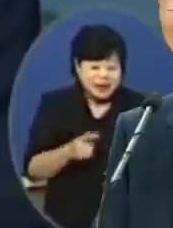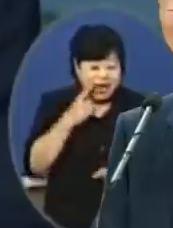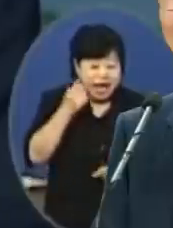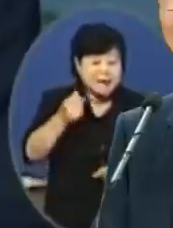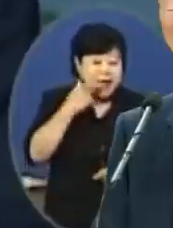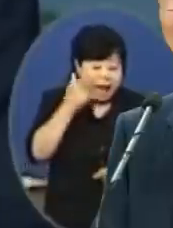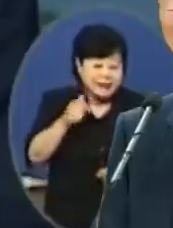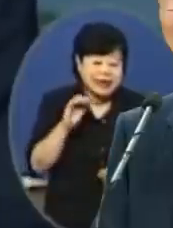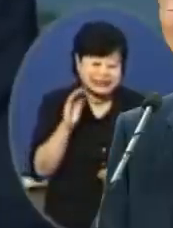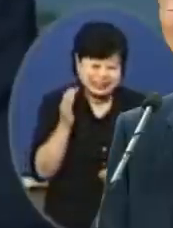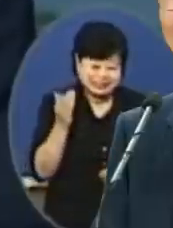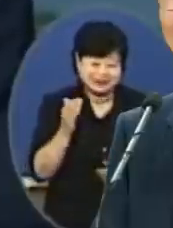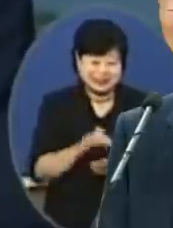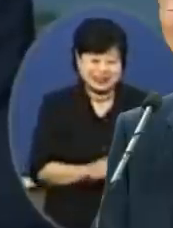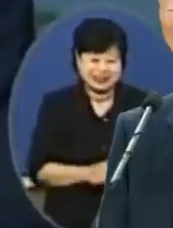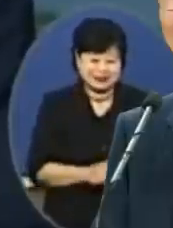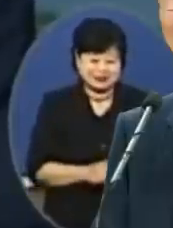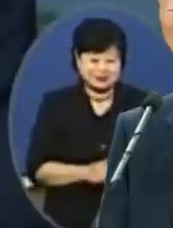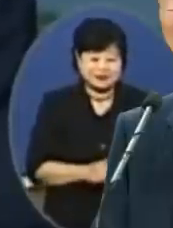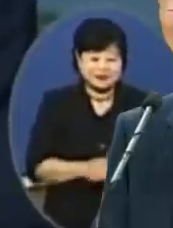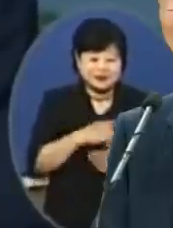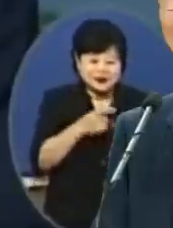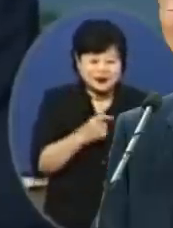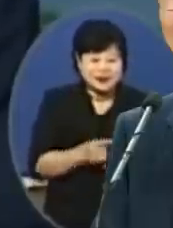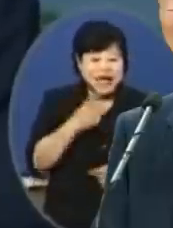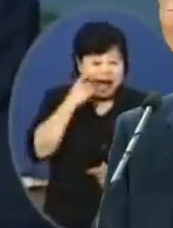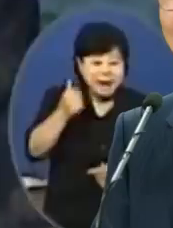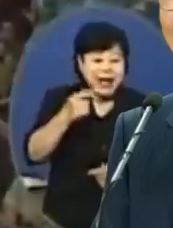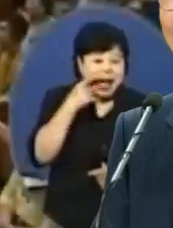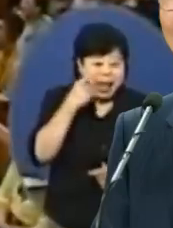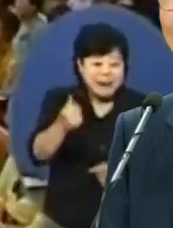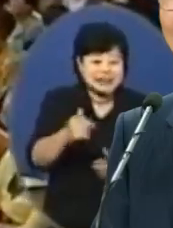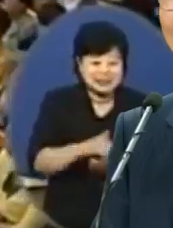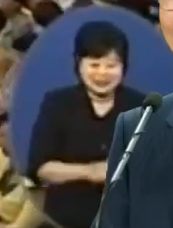아바 아버지가 된 것입니다. 한번 따라 말씀하세요. 아바 아버지.